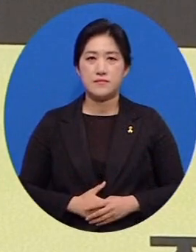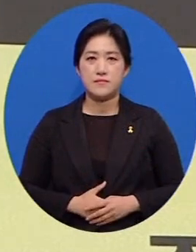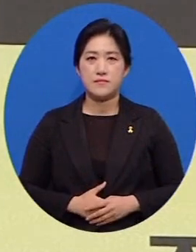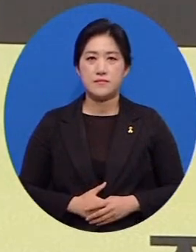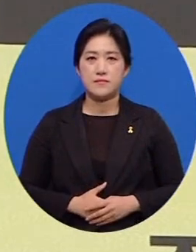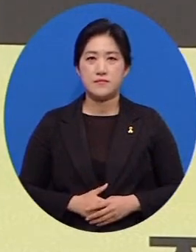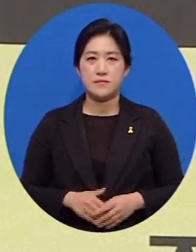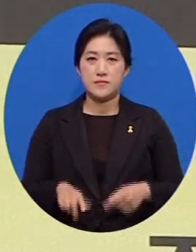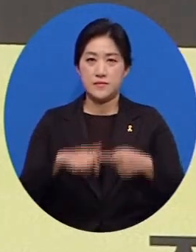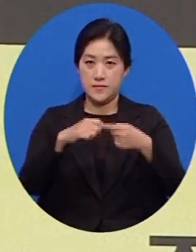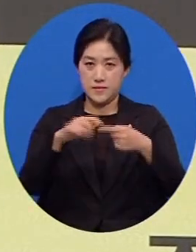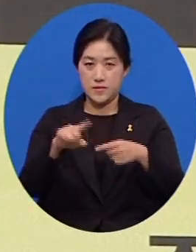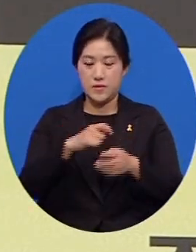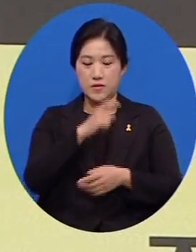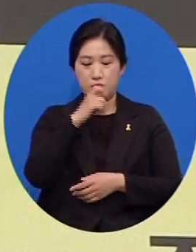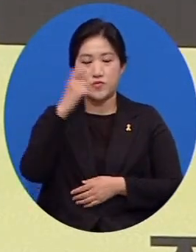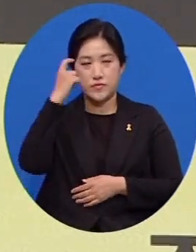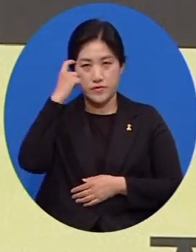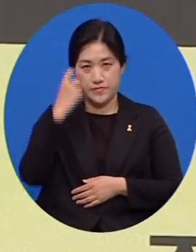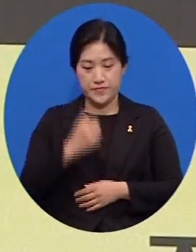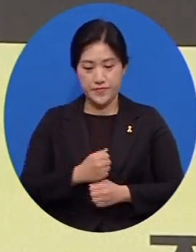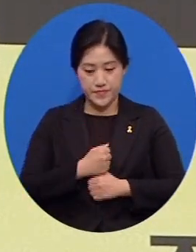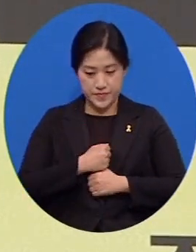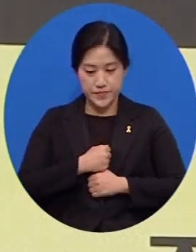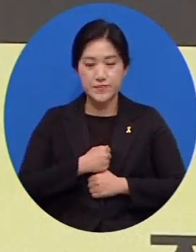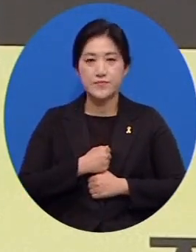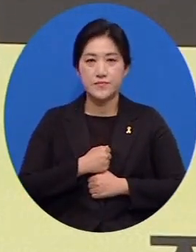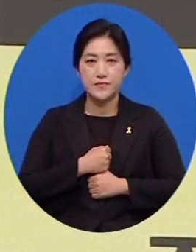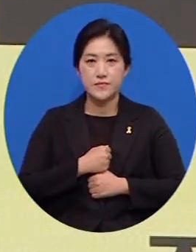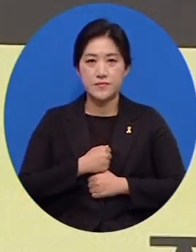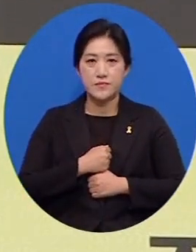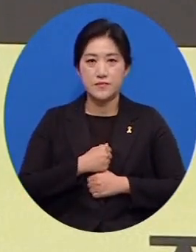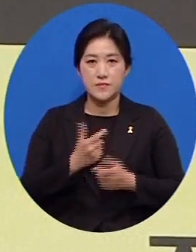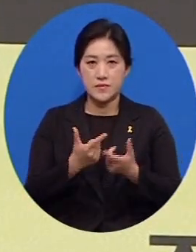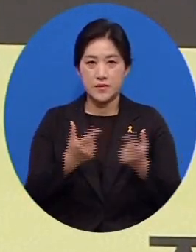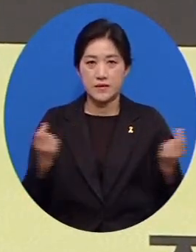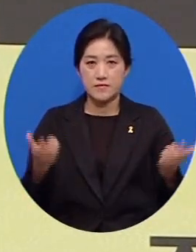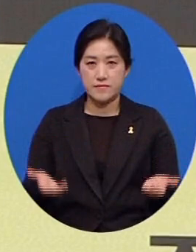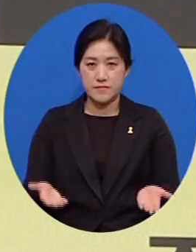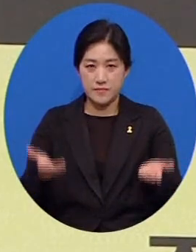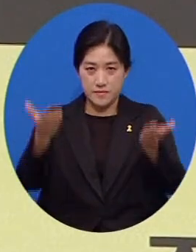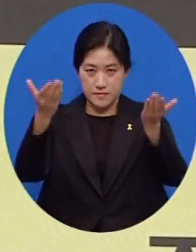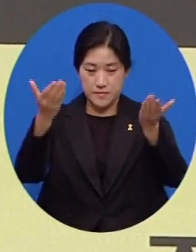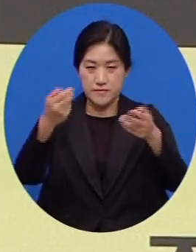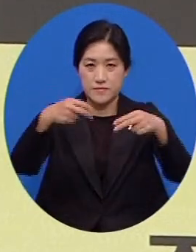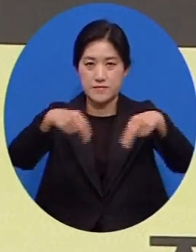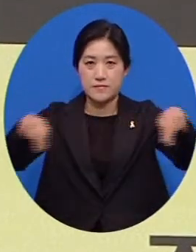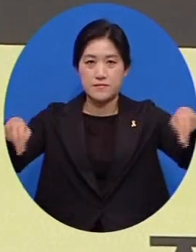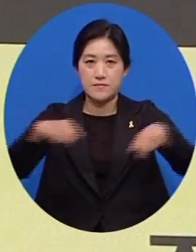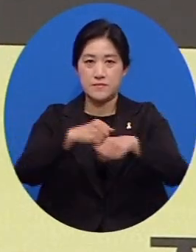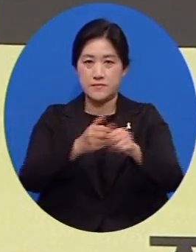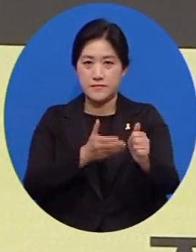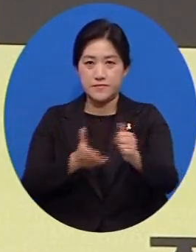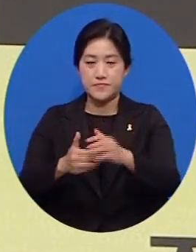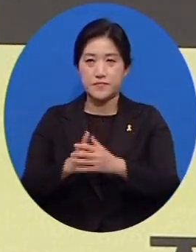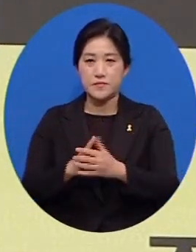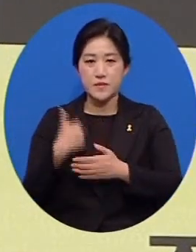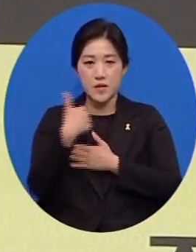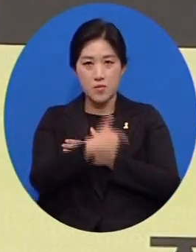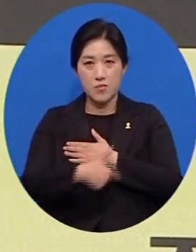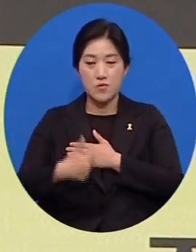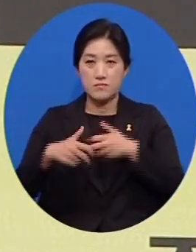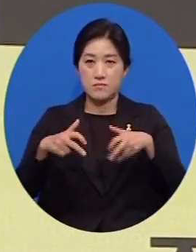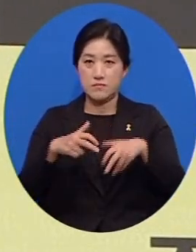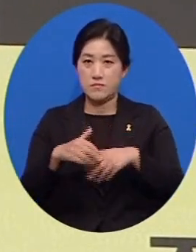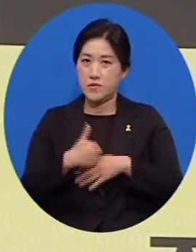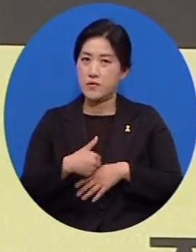첫 순서로 묵념을 하겠습니다. 모두 자리에서 일어나 주시기 바랍니다. 몸이 불편하신